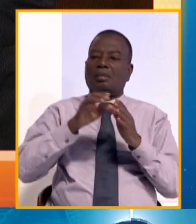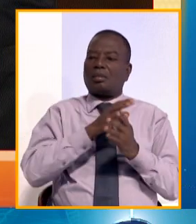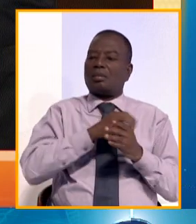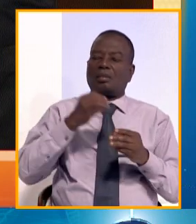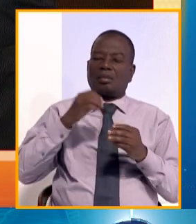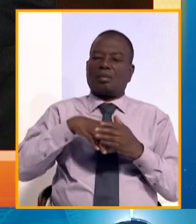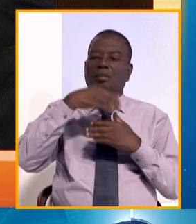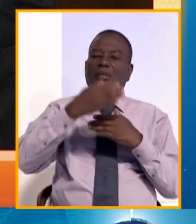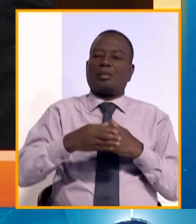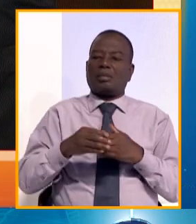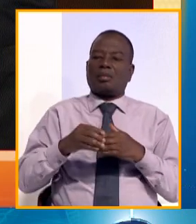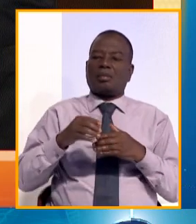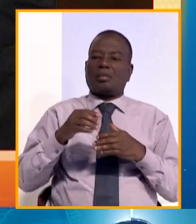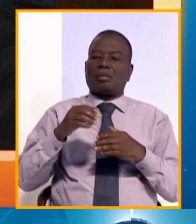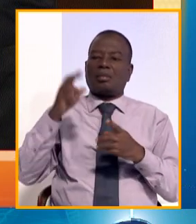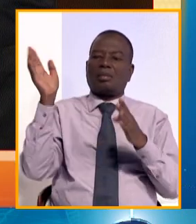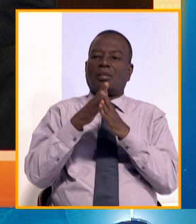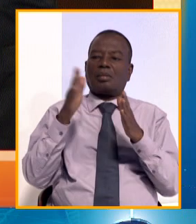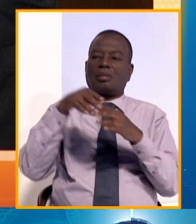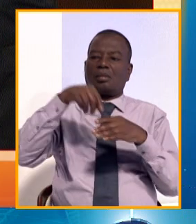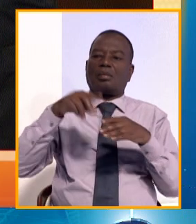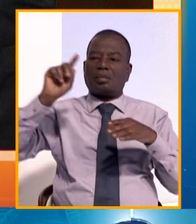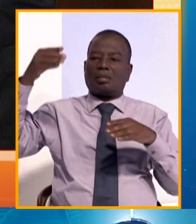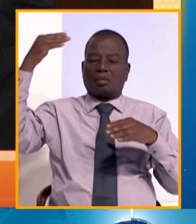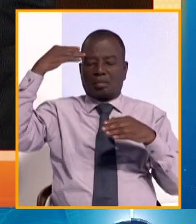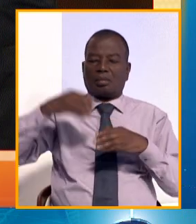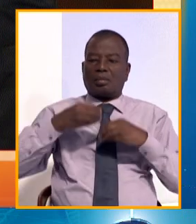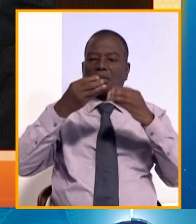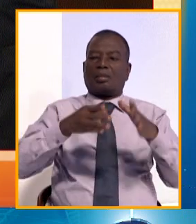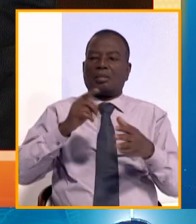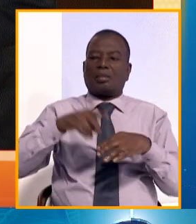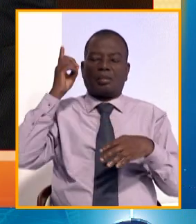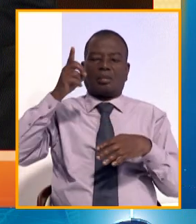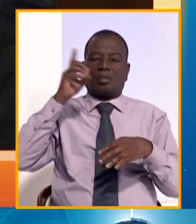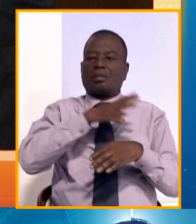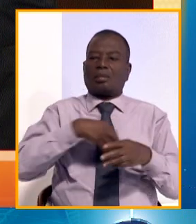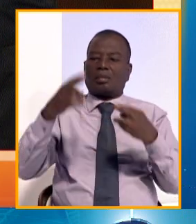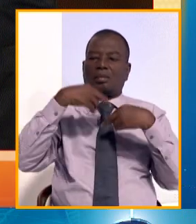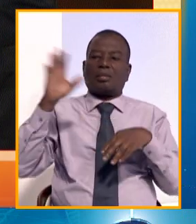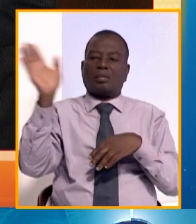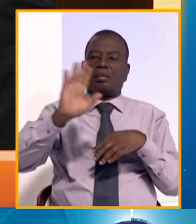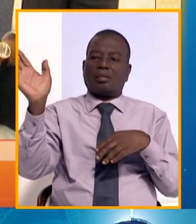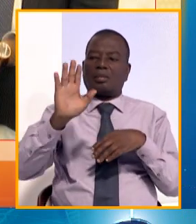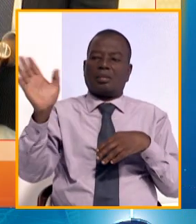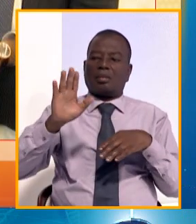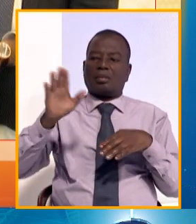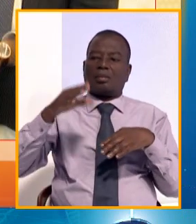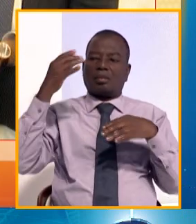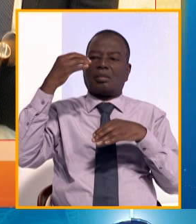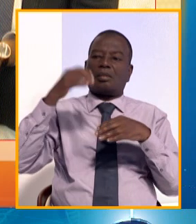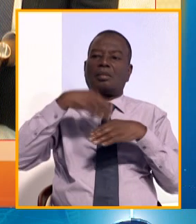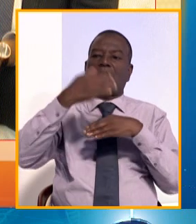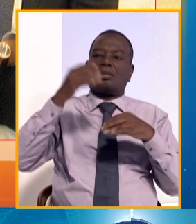C'était au sortir de l'audience que le Premier ministre Patrick Achi a accordé à la diplomate qui est venue faire ses adieux au terme de